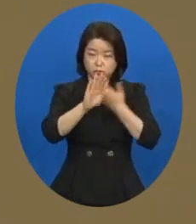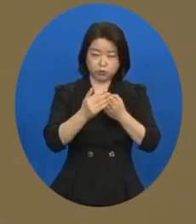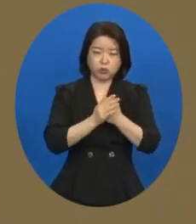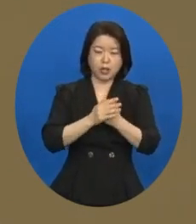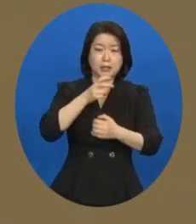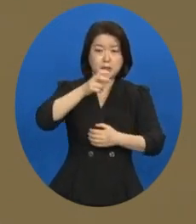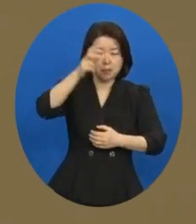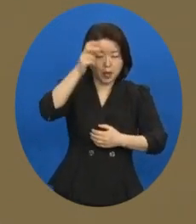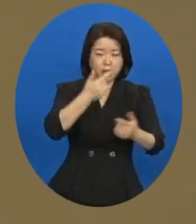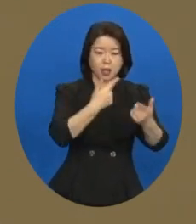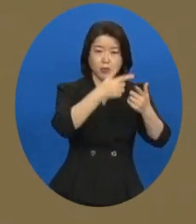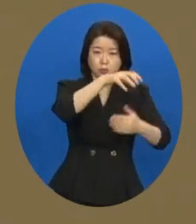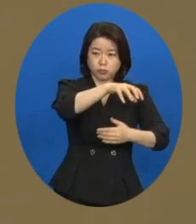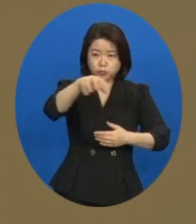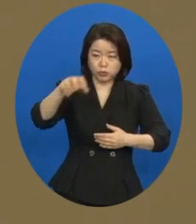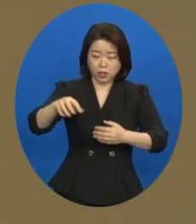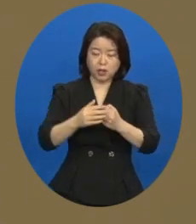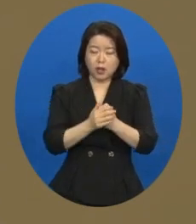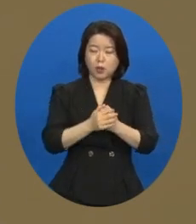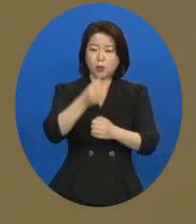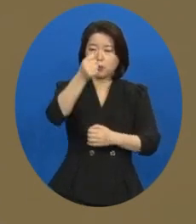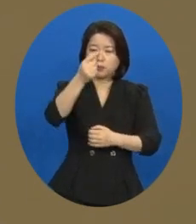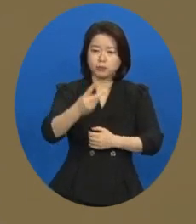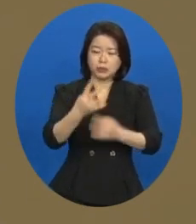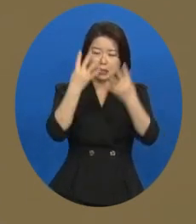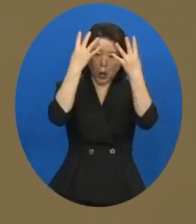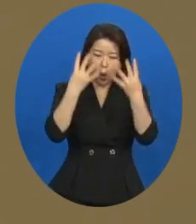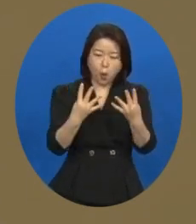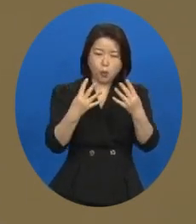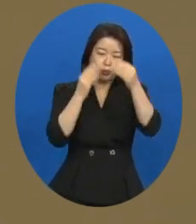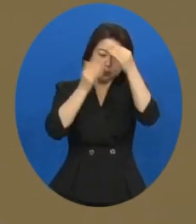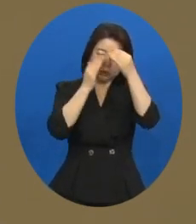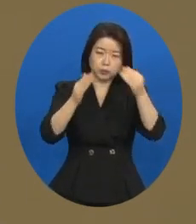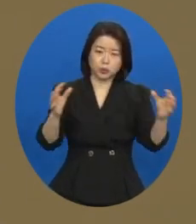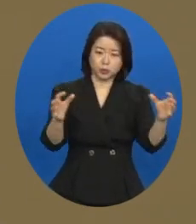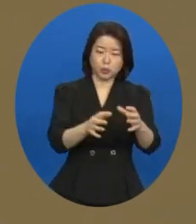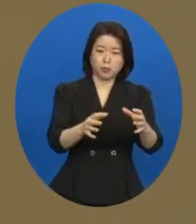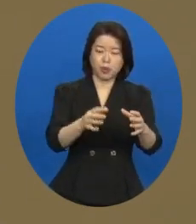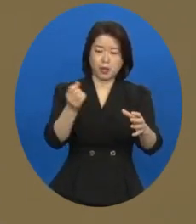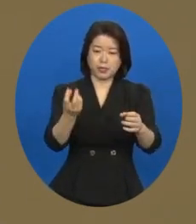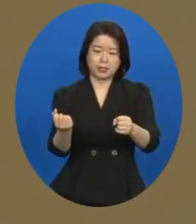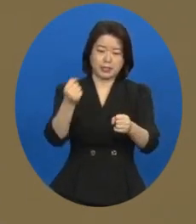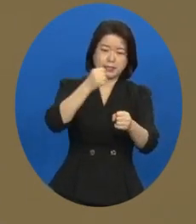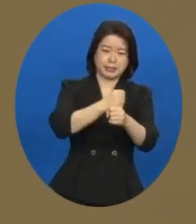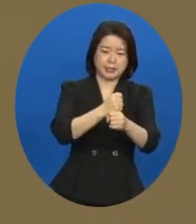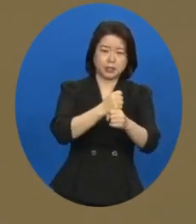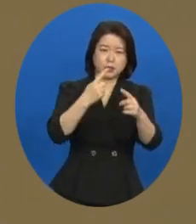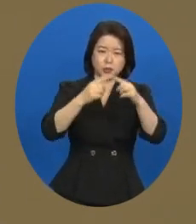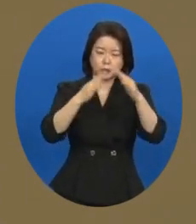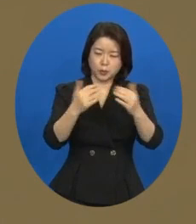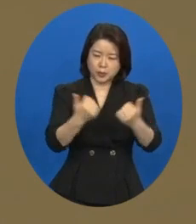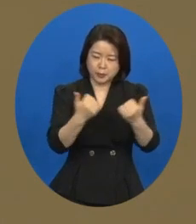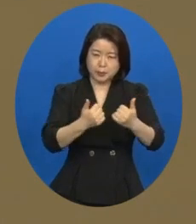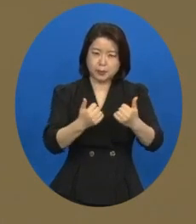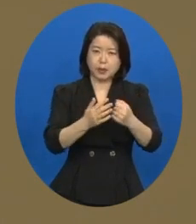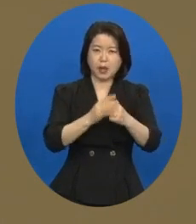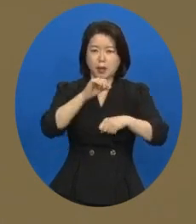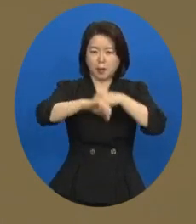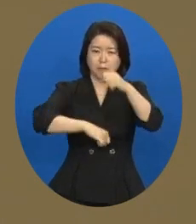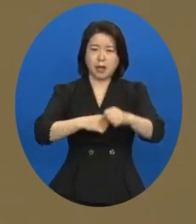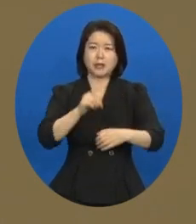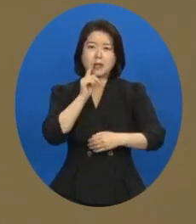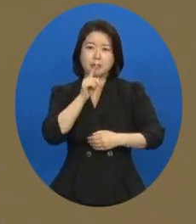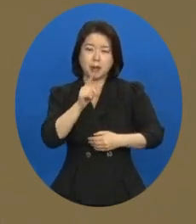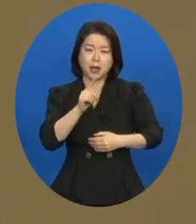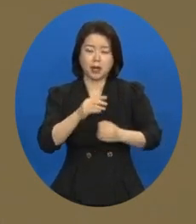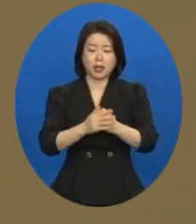평양, 부산 등에서 몇몇 옥중 성도들이 모여 재건교회를 하면서 함부로 입을 열어